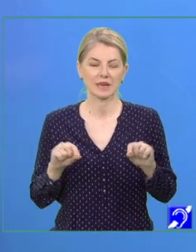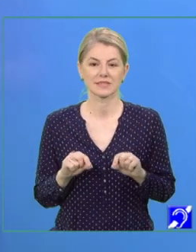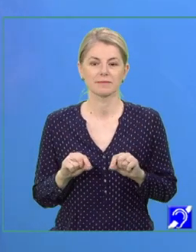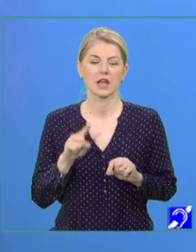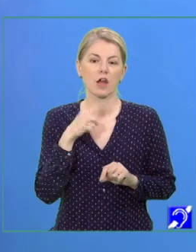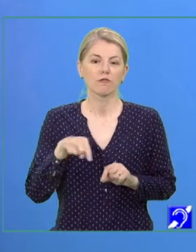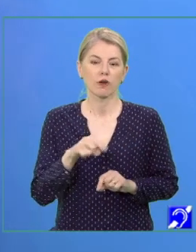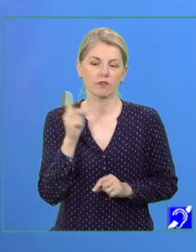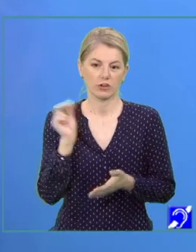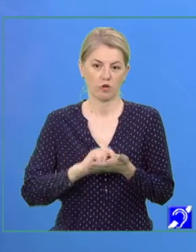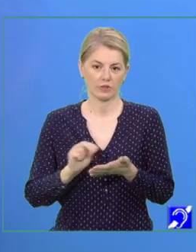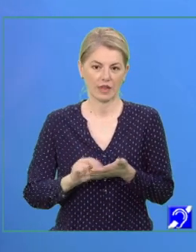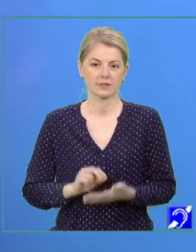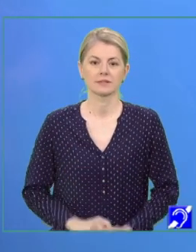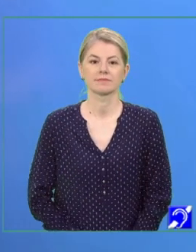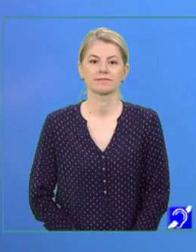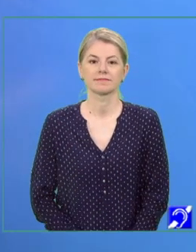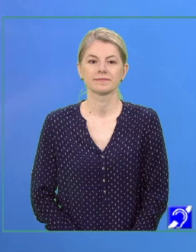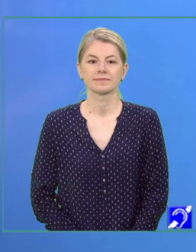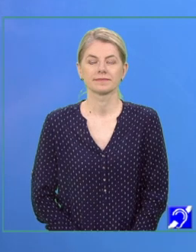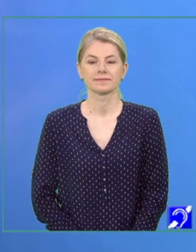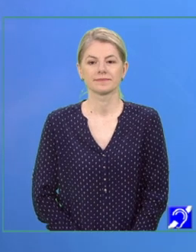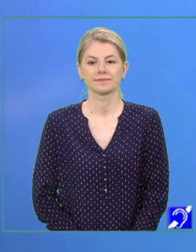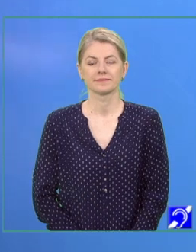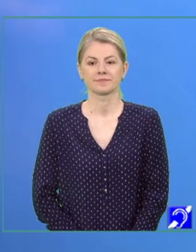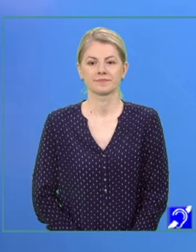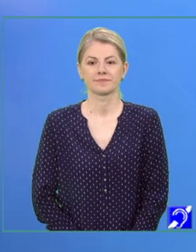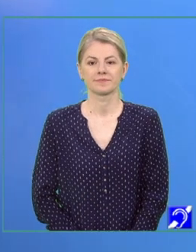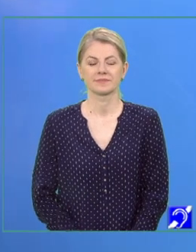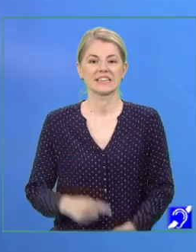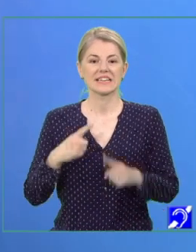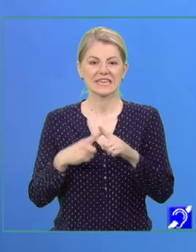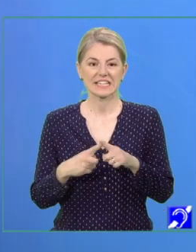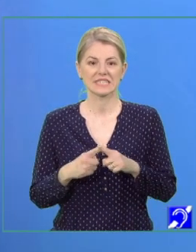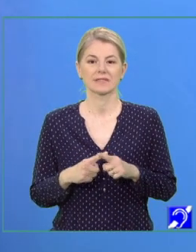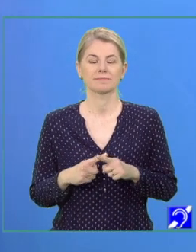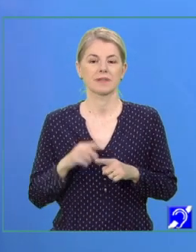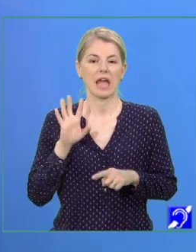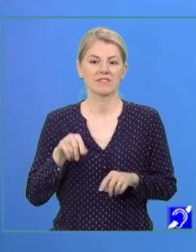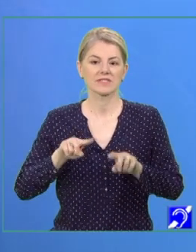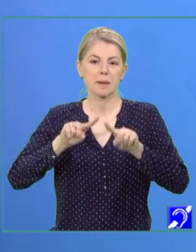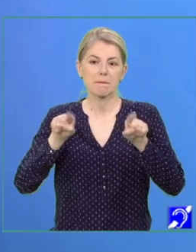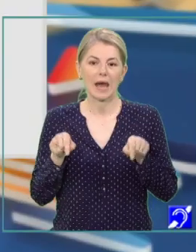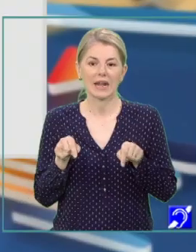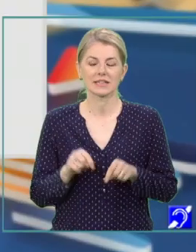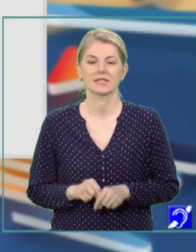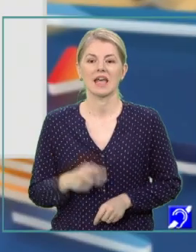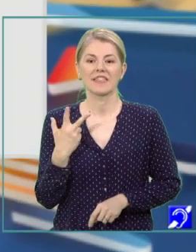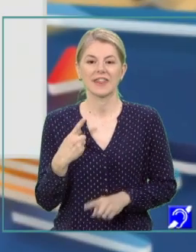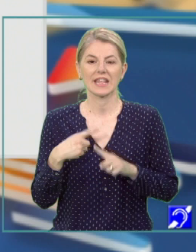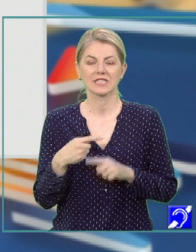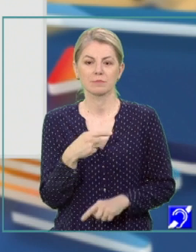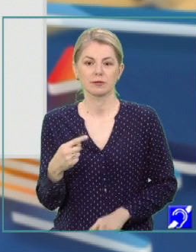pe care voi vă notați. Expresia noastră este x, aveți în paranteză